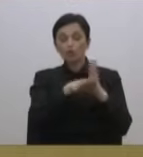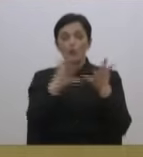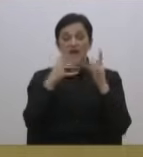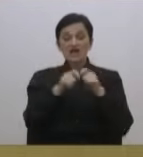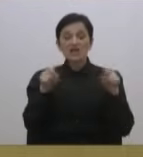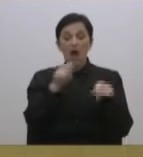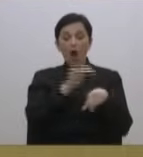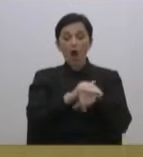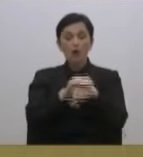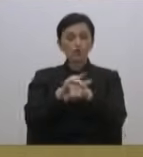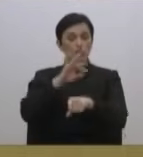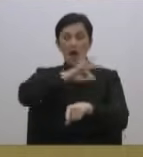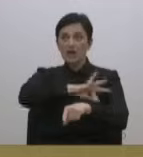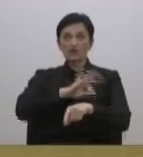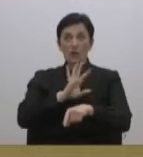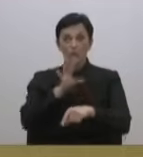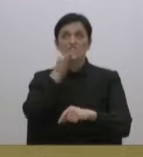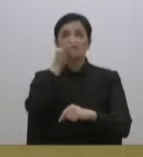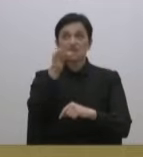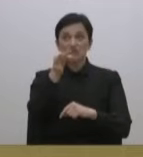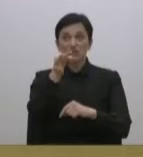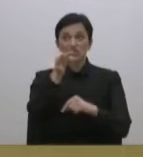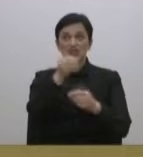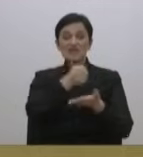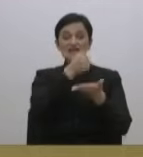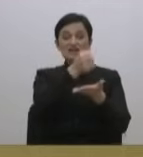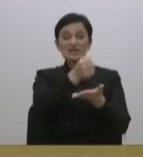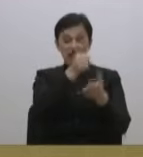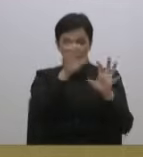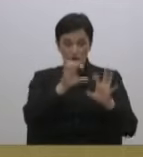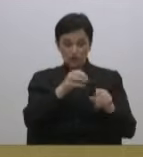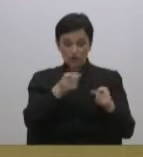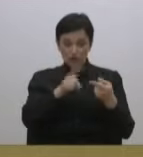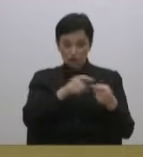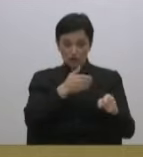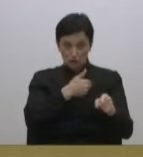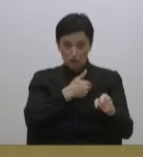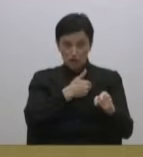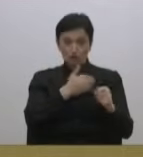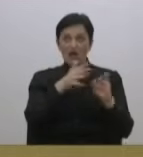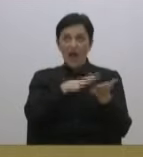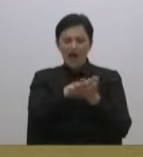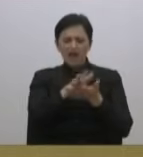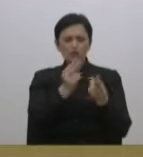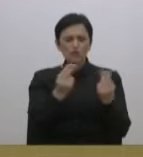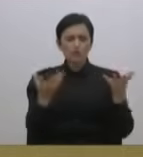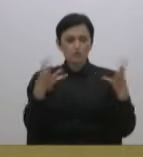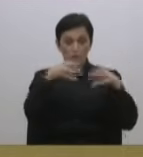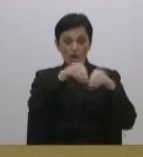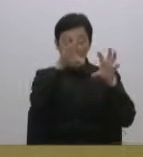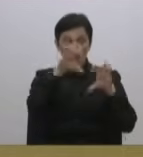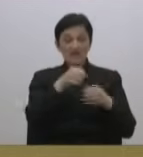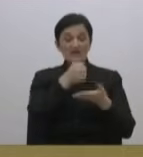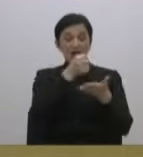Gamchirvalobis argumenti agar gamogadgebat, batono ari, gitkharit moaktsiet grantis shesakheb gindat informatsia, ki batono motsuloba kharjebi grantebis shesakheb